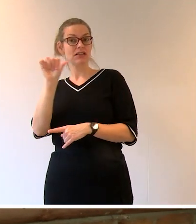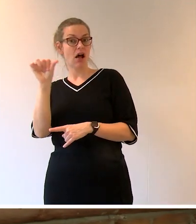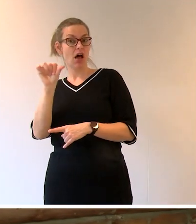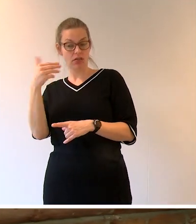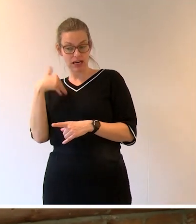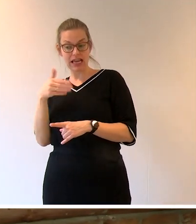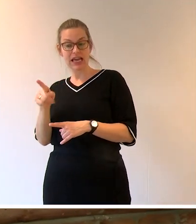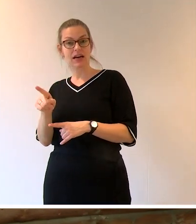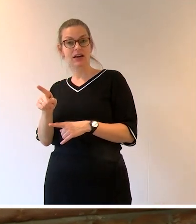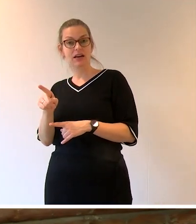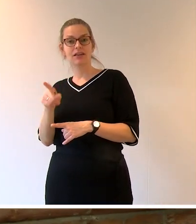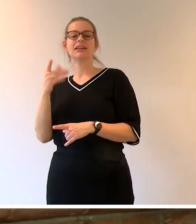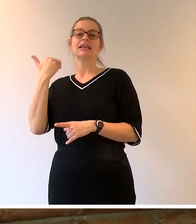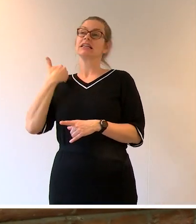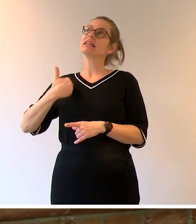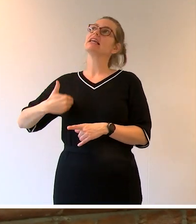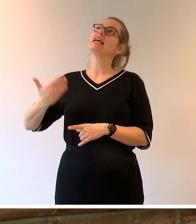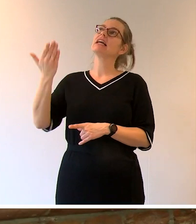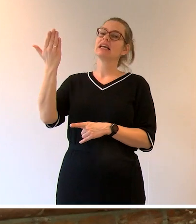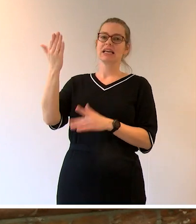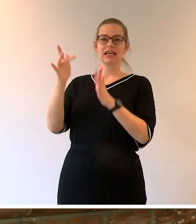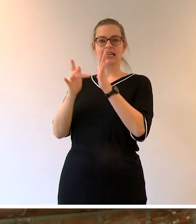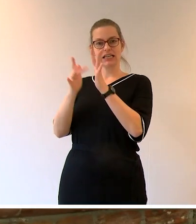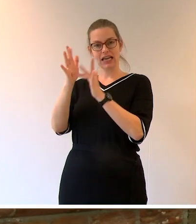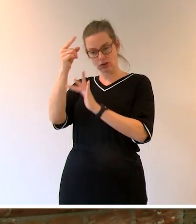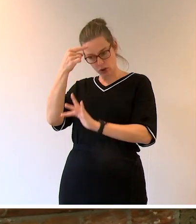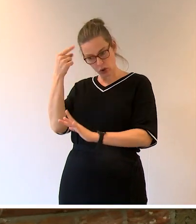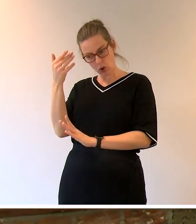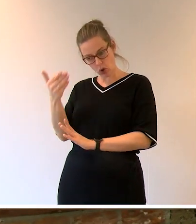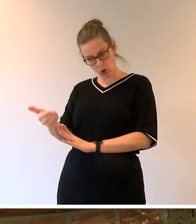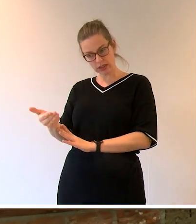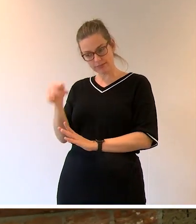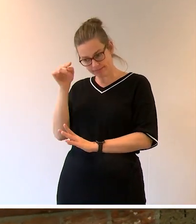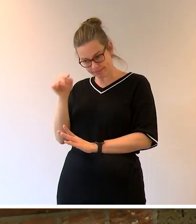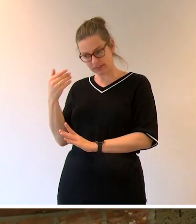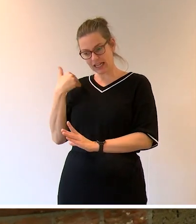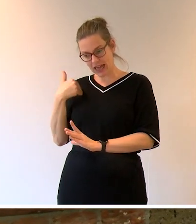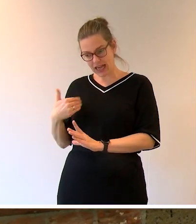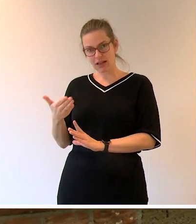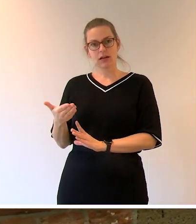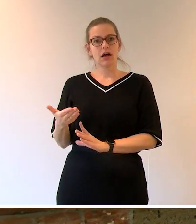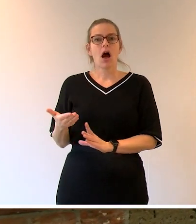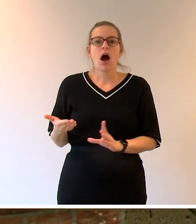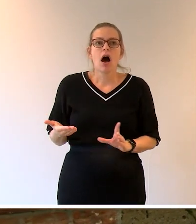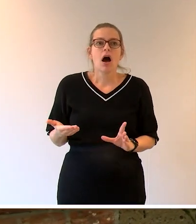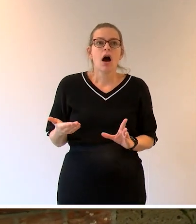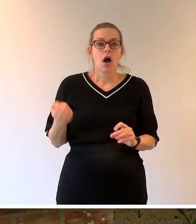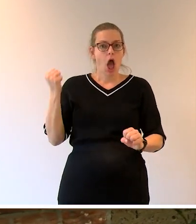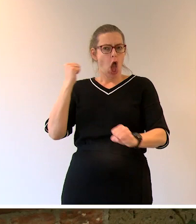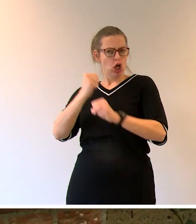Heer. Dat is deze koning. En dan denk je, oh, dat zal dan wel